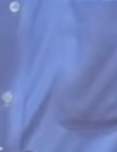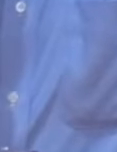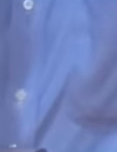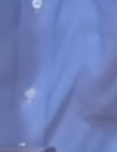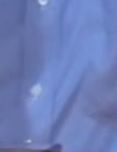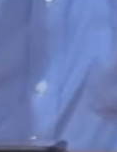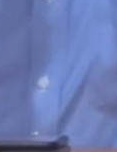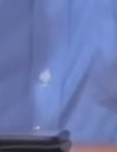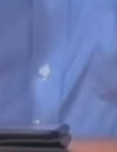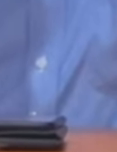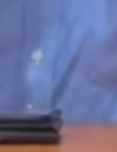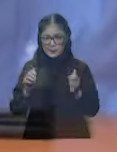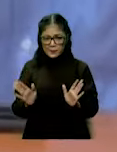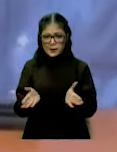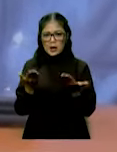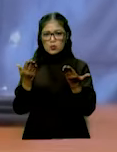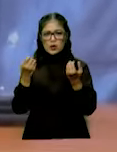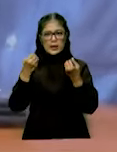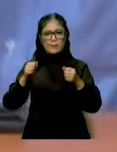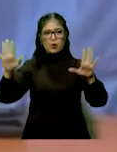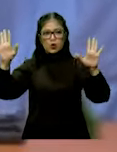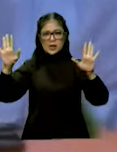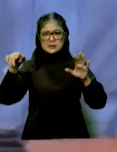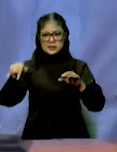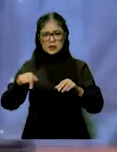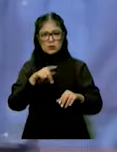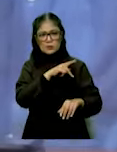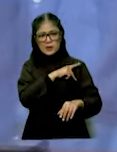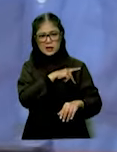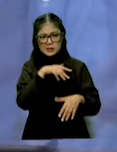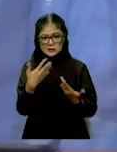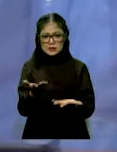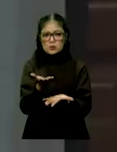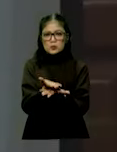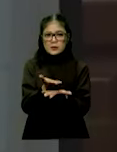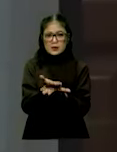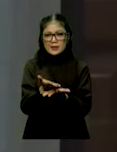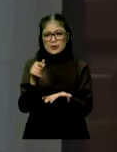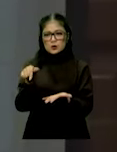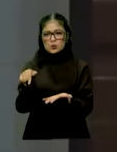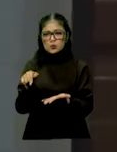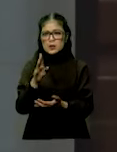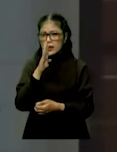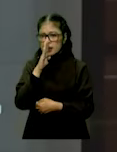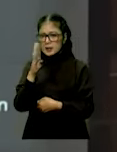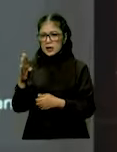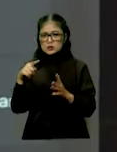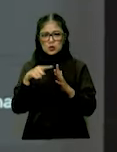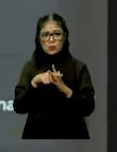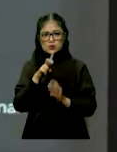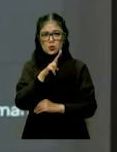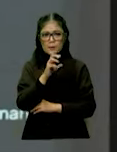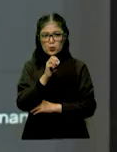membangun demokrasi yang berkualitas serta meminta pemerintah bersikap netral dalam pemilu 2024 agar tidak menimbulkan polemik